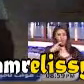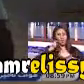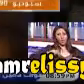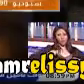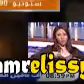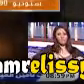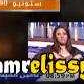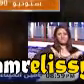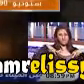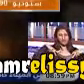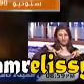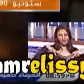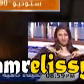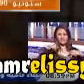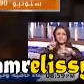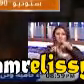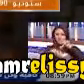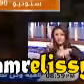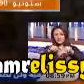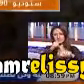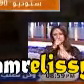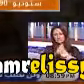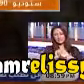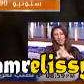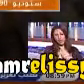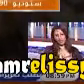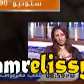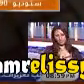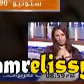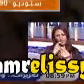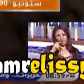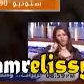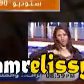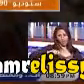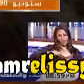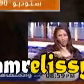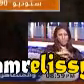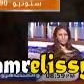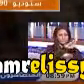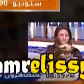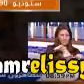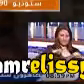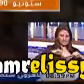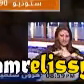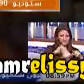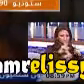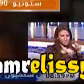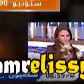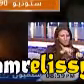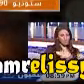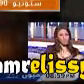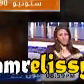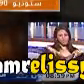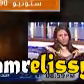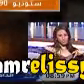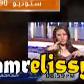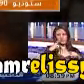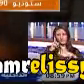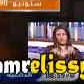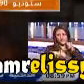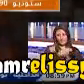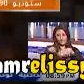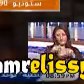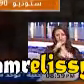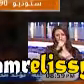جيد وهناك راي اخر بيقول ان الحكم يعني لم يكن محققا ويعني للامال وكان مخيبا للامال يعني انا